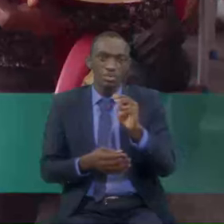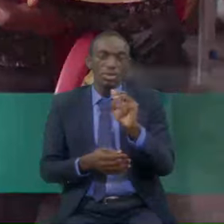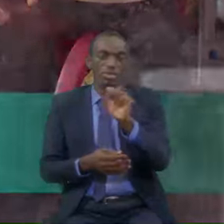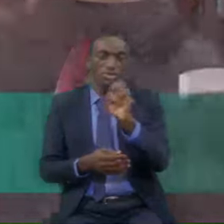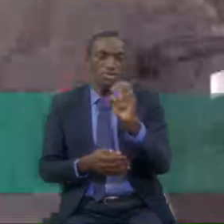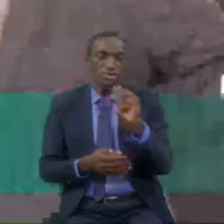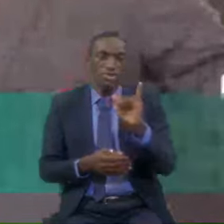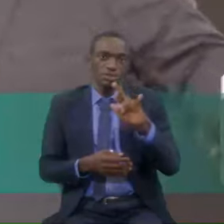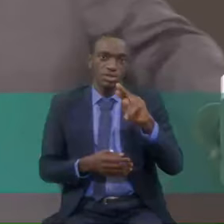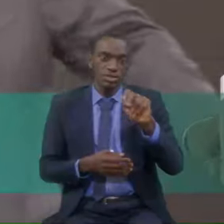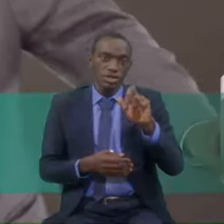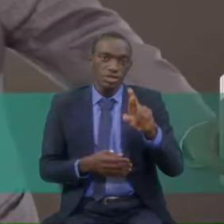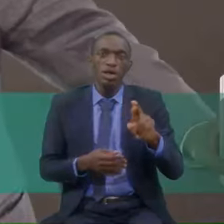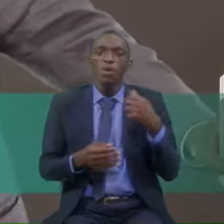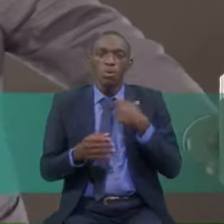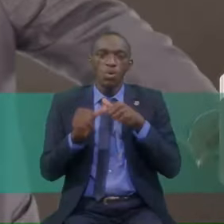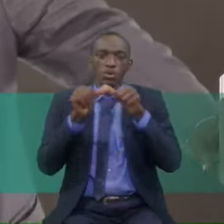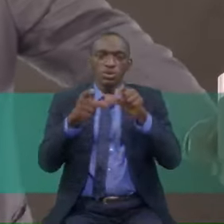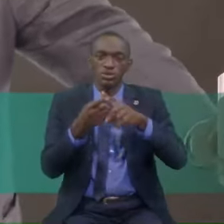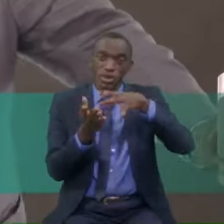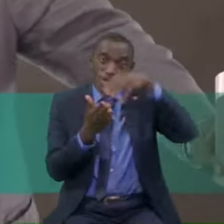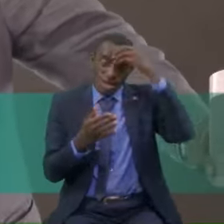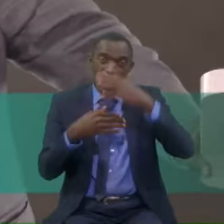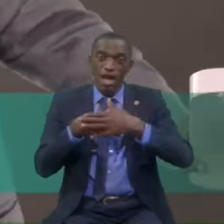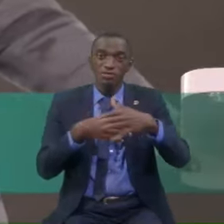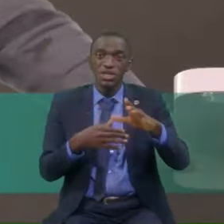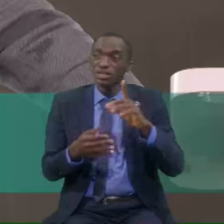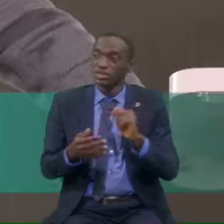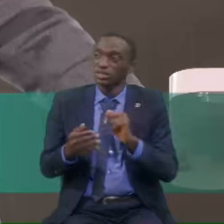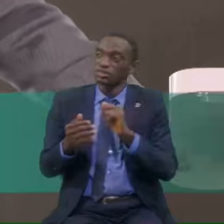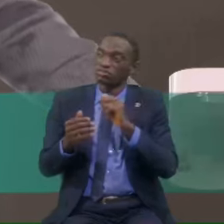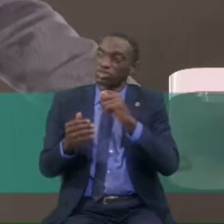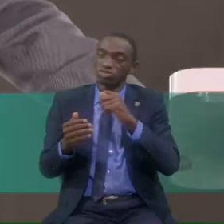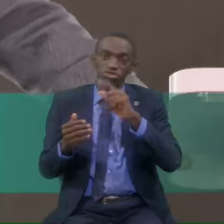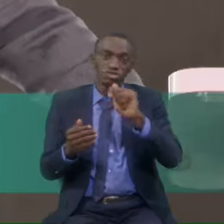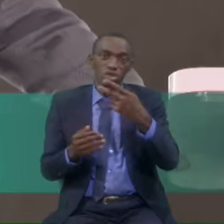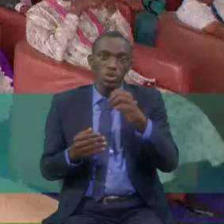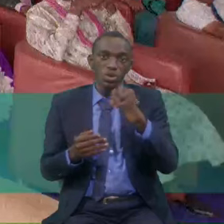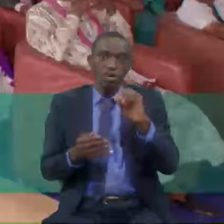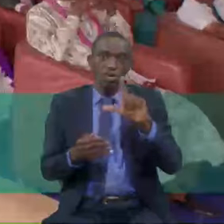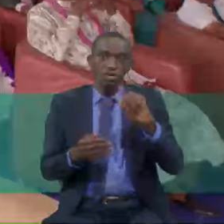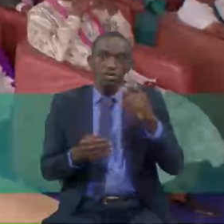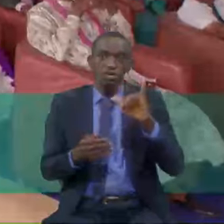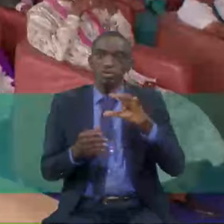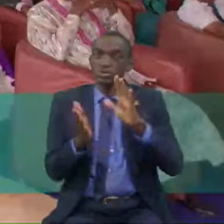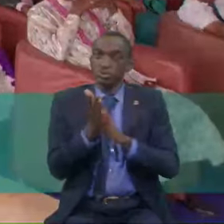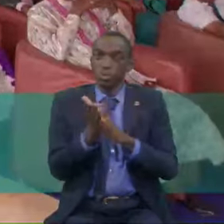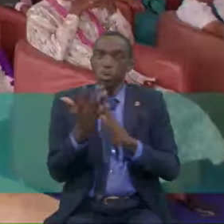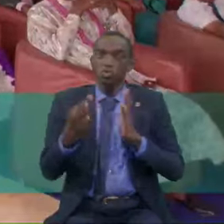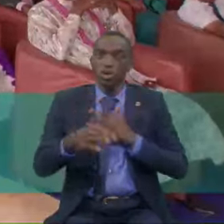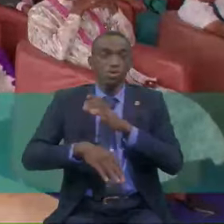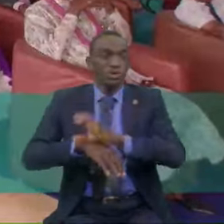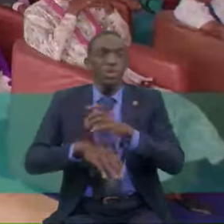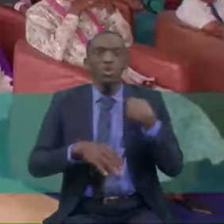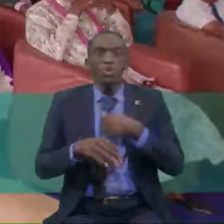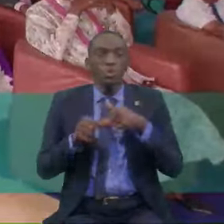Après l'école théologique de notre démination, que nous continuons à apprendre au nom de